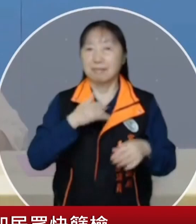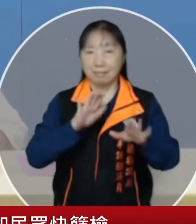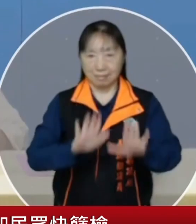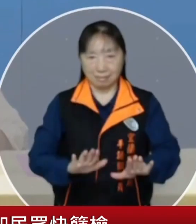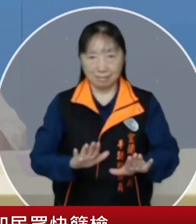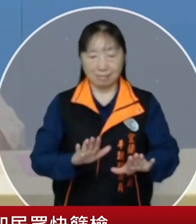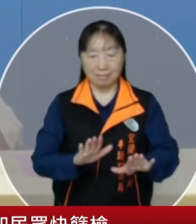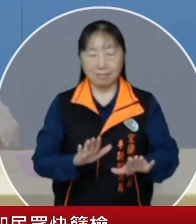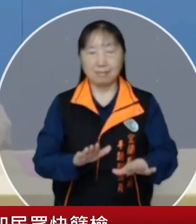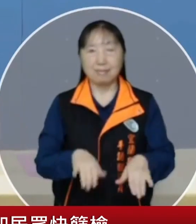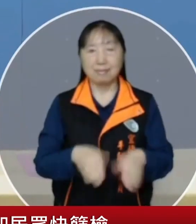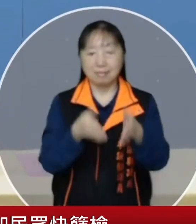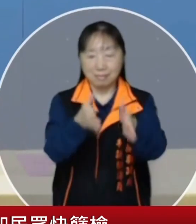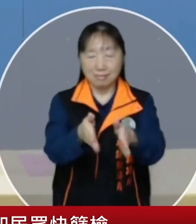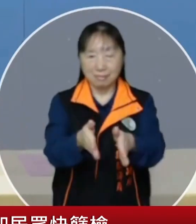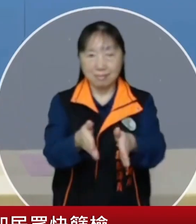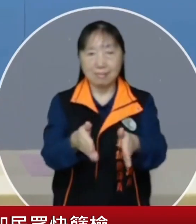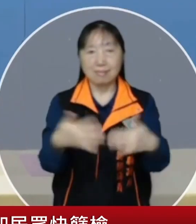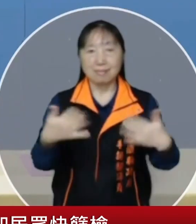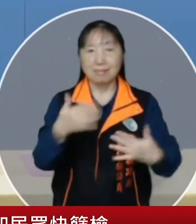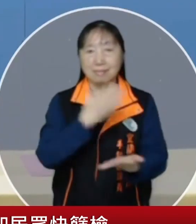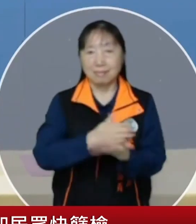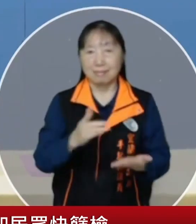面对的这个问题。